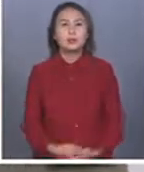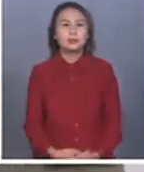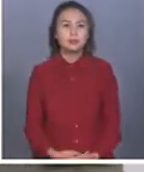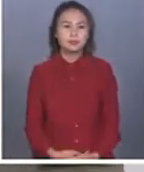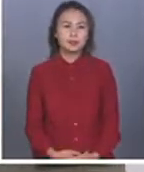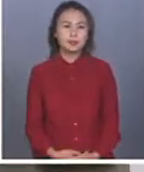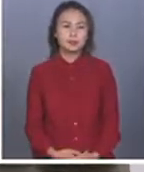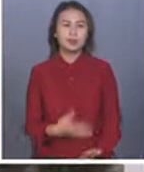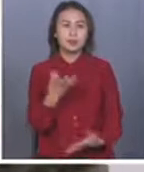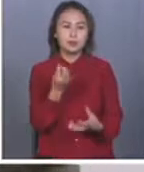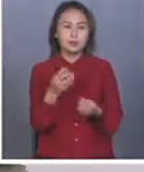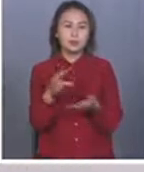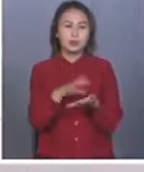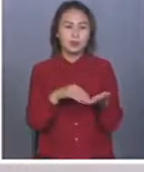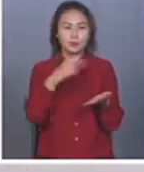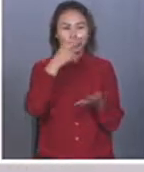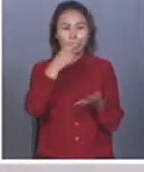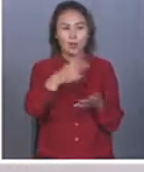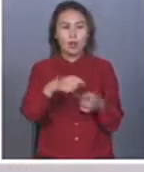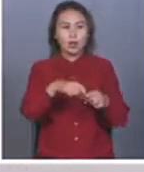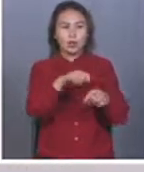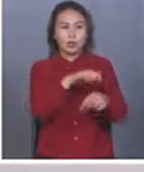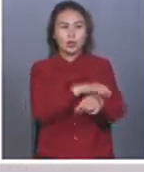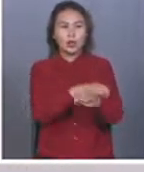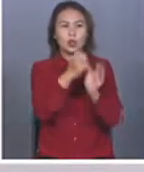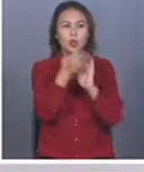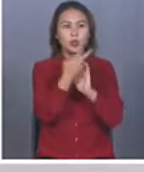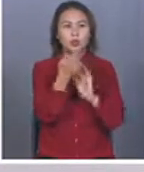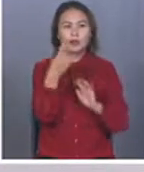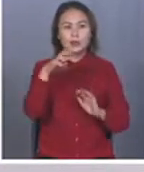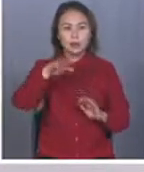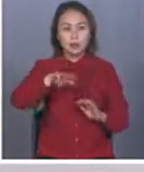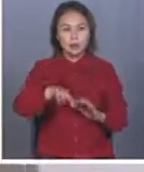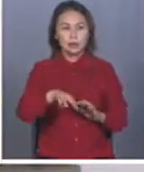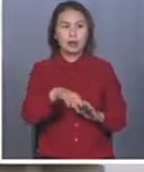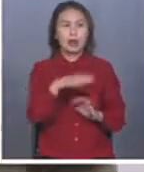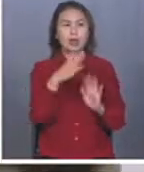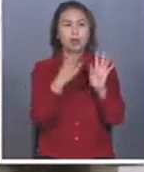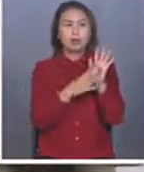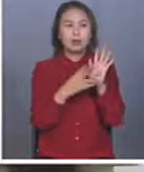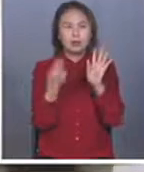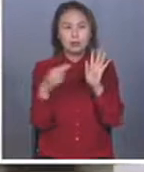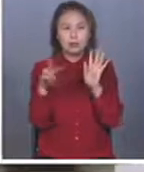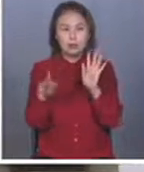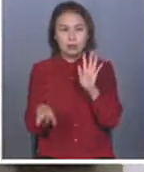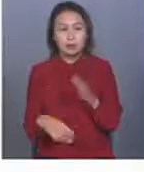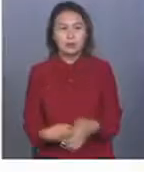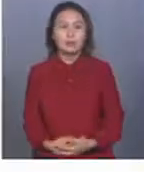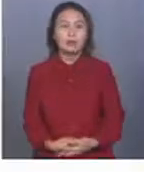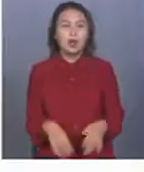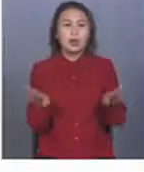Тағы да бір мысал қарастырайық. Бұнда ұзындығы 13 дециметр, ені 9 дециметр. Дәл